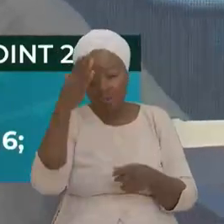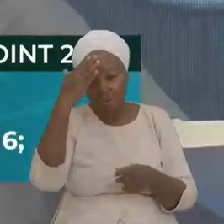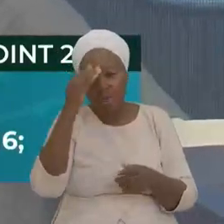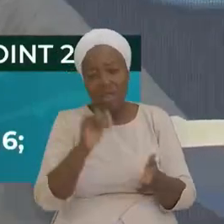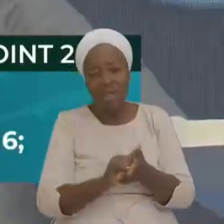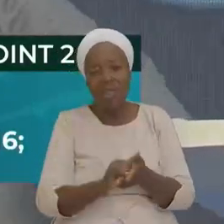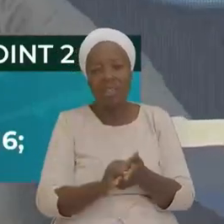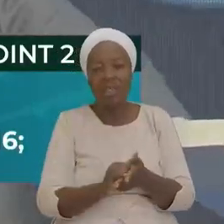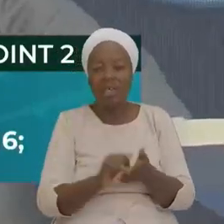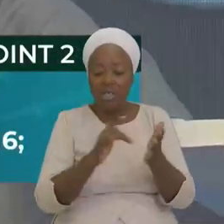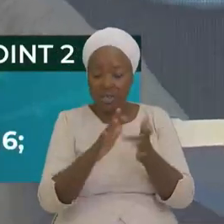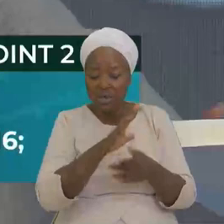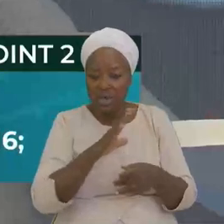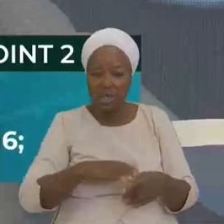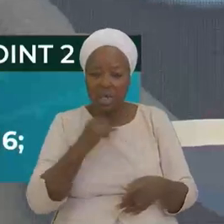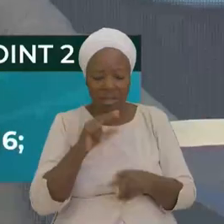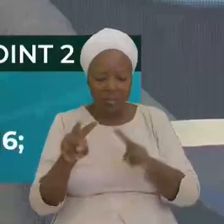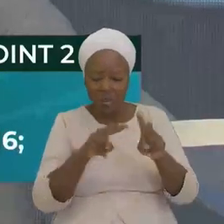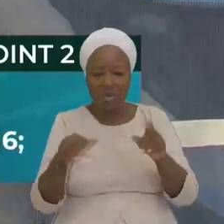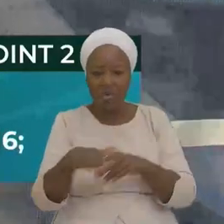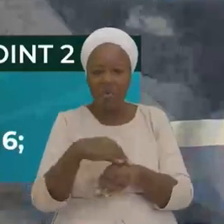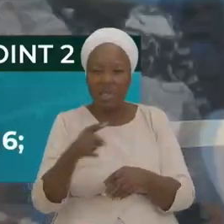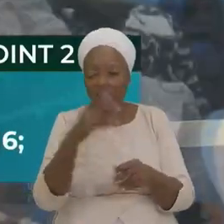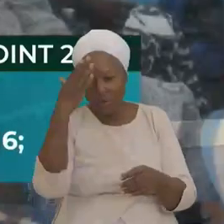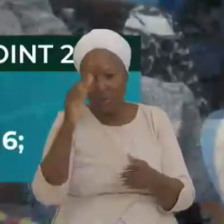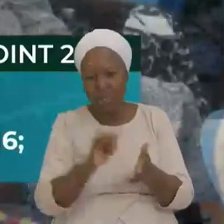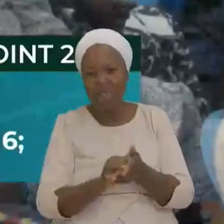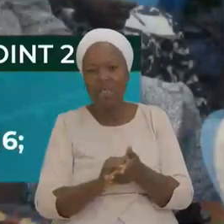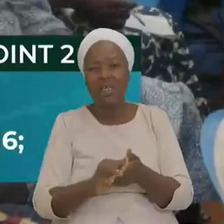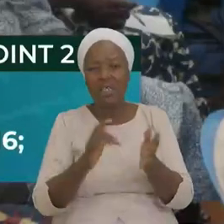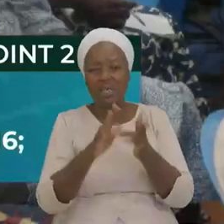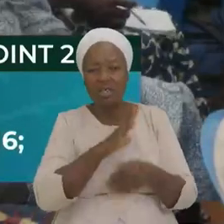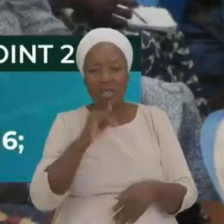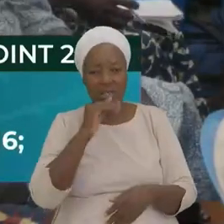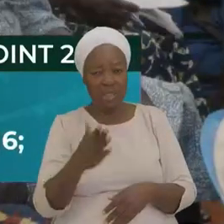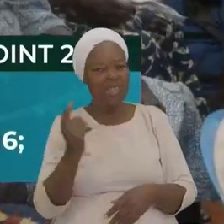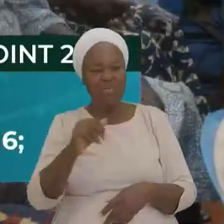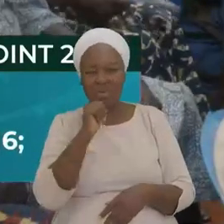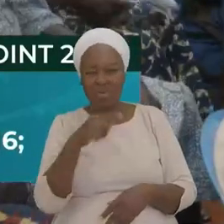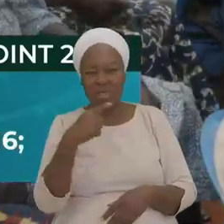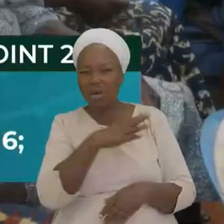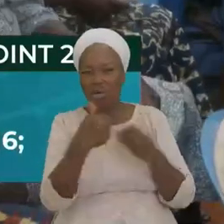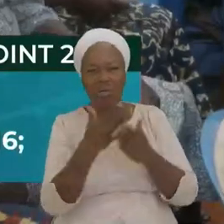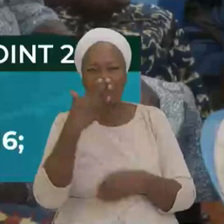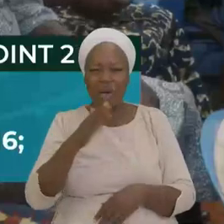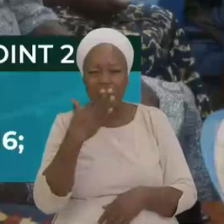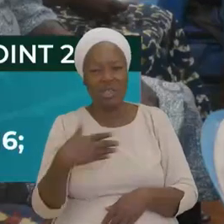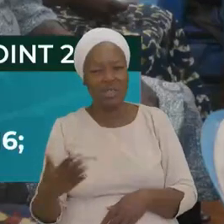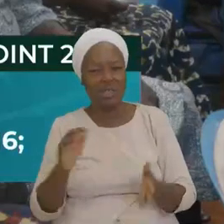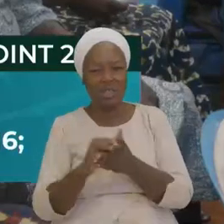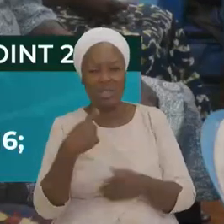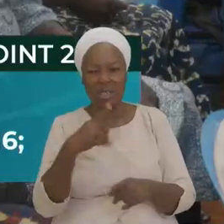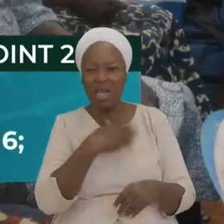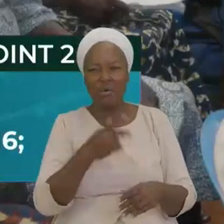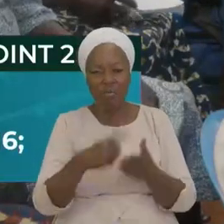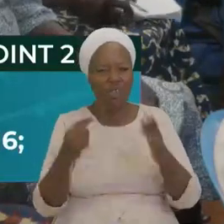leurs pensées parce qu'ils demeurent dans le temple, ils n'allaient pas penser, faire et toucher les choses qu'ils sont en